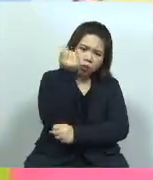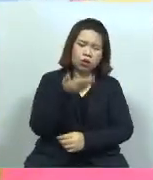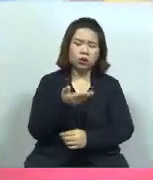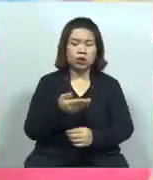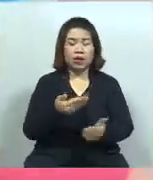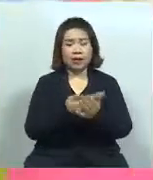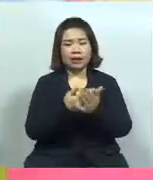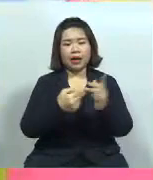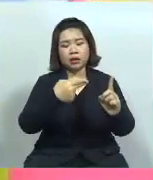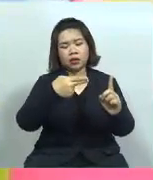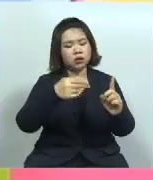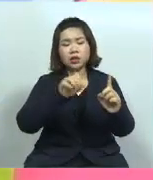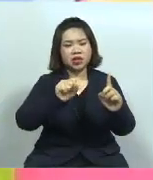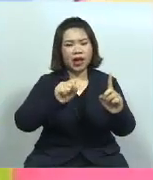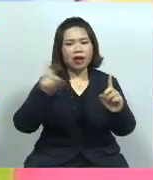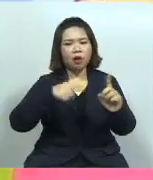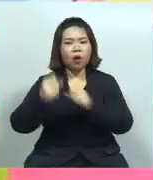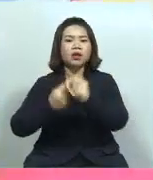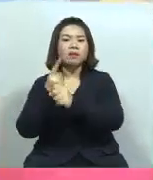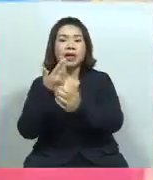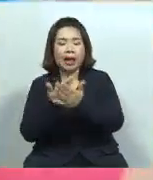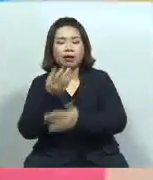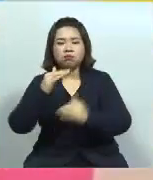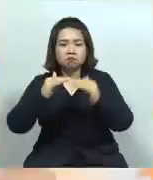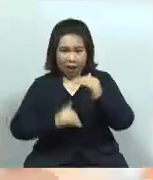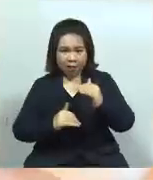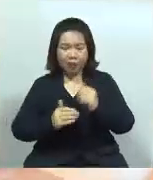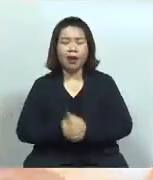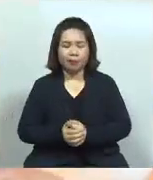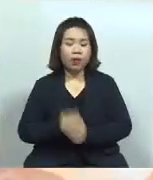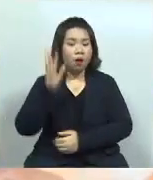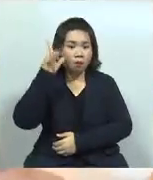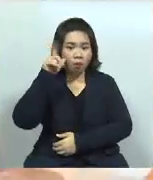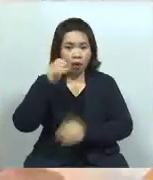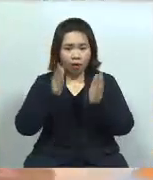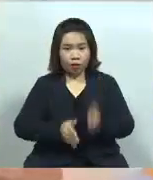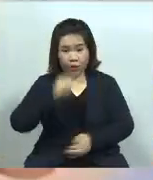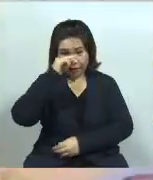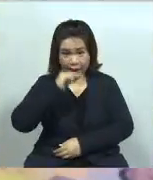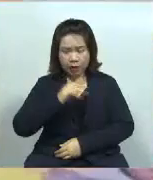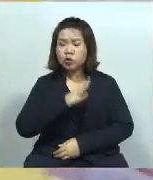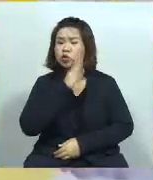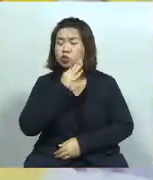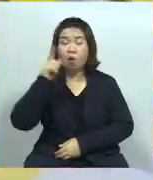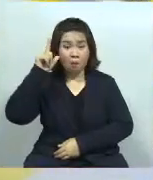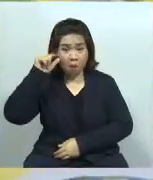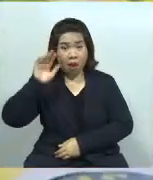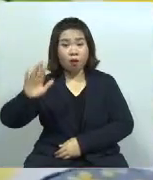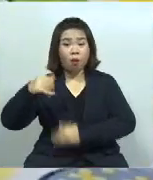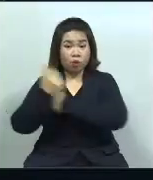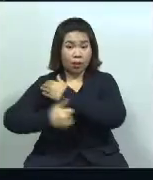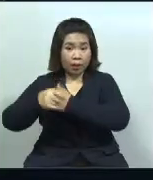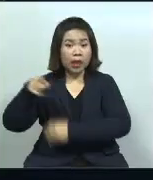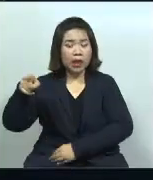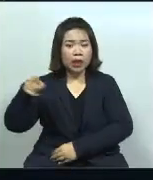า 100,000 บาทต่อปีบิดาและมารดาจะต้องเป็นผู้มีสัญชาติไทยแต่ในกรณีที่มารดาของเด็กเป็นคนต่างด้